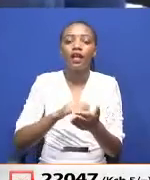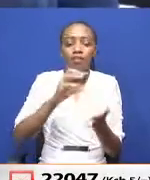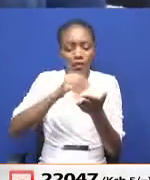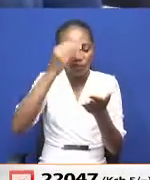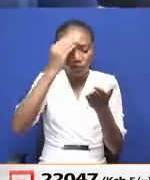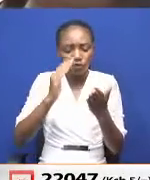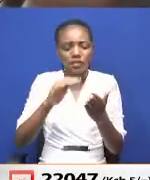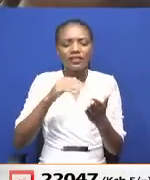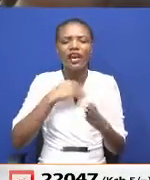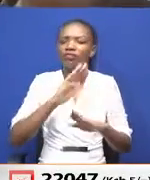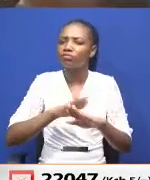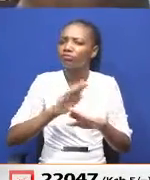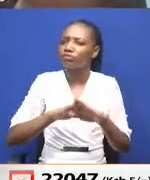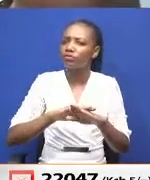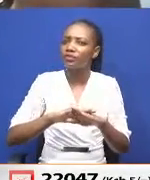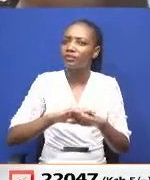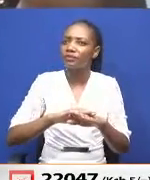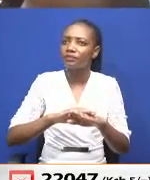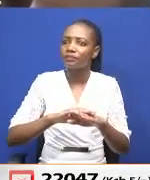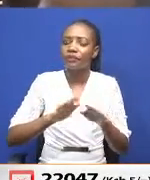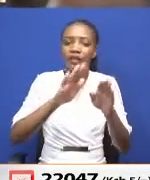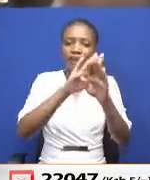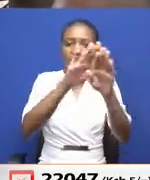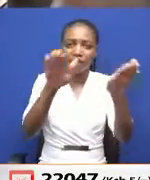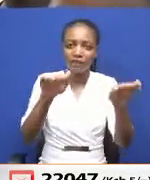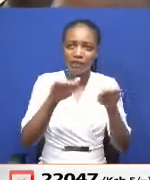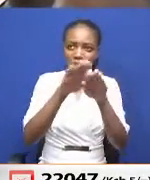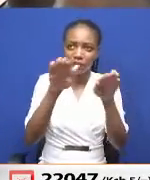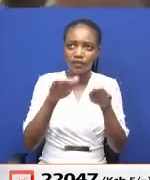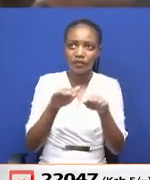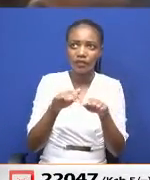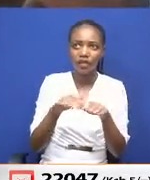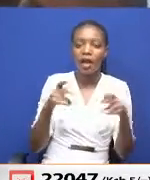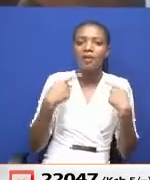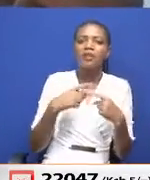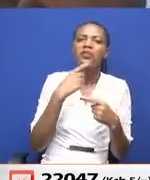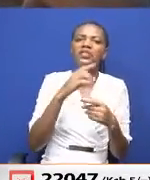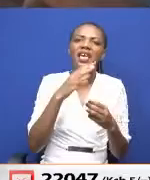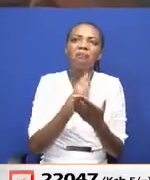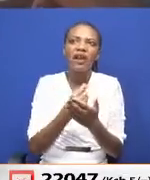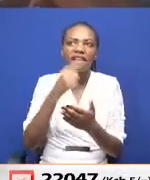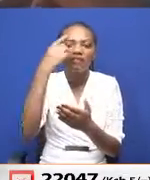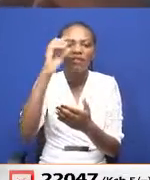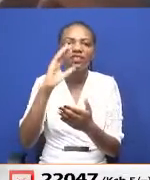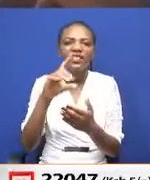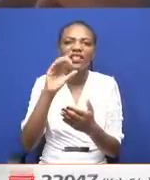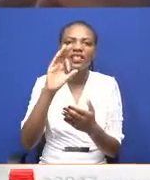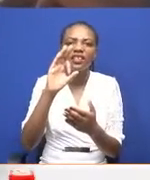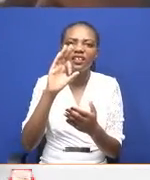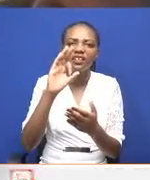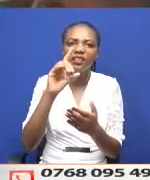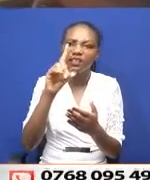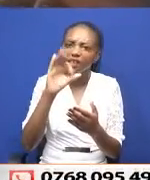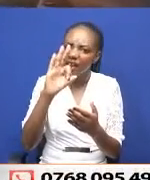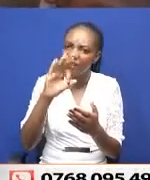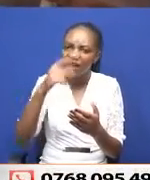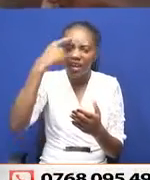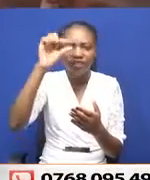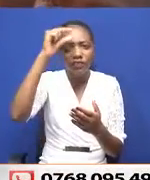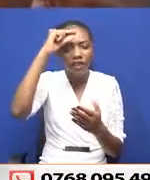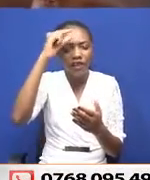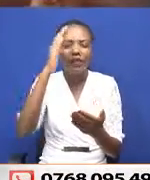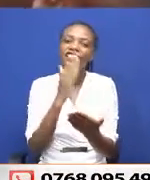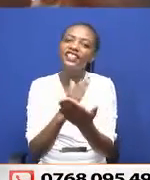ya kuridhisha. Unajua watu wao wanasema ati tunajua hata hii pesa ya CDF ni mali ya serikali. Sikatai, ni mali